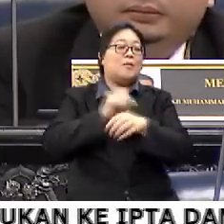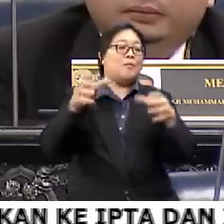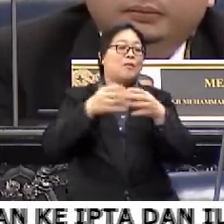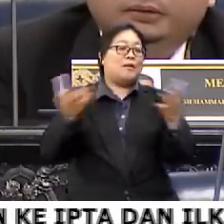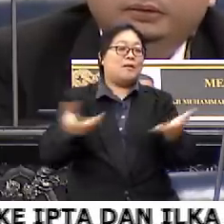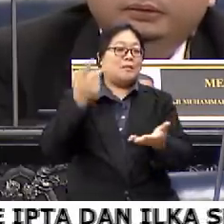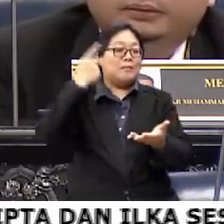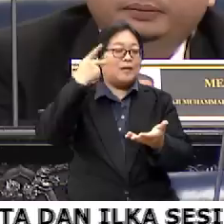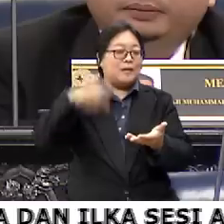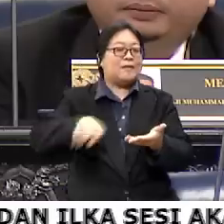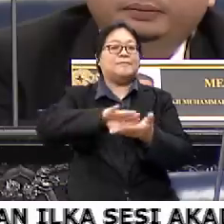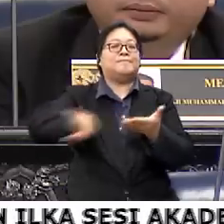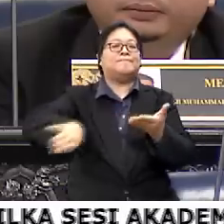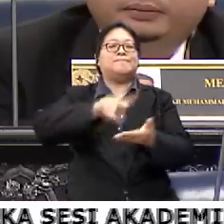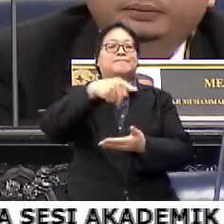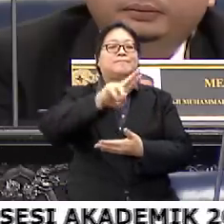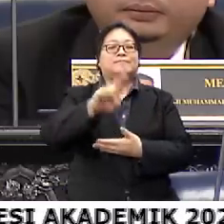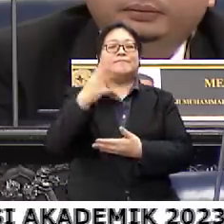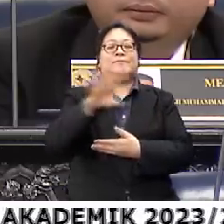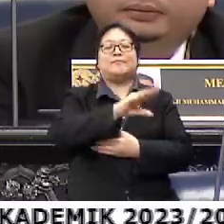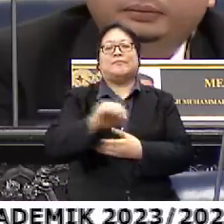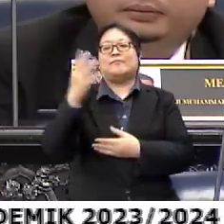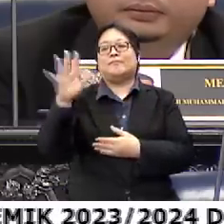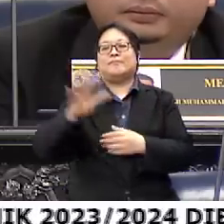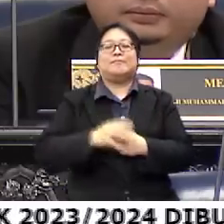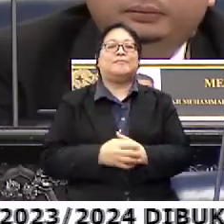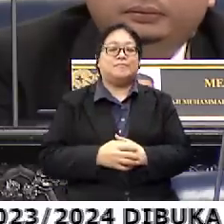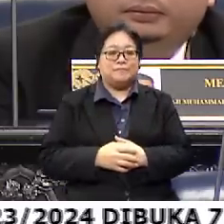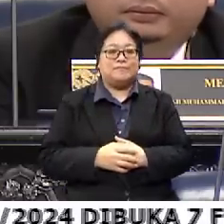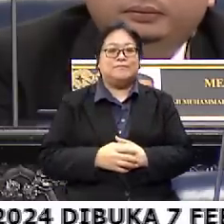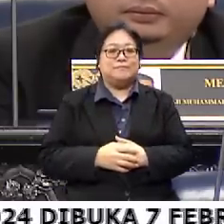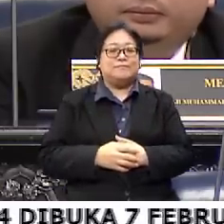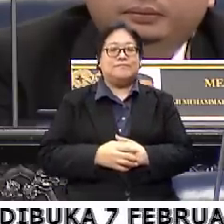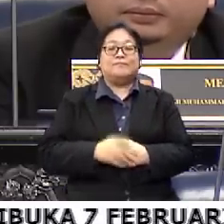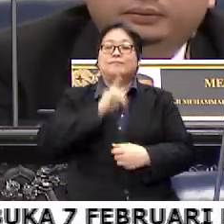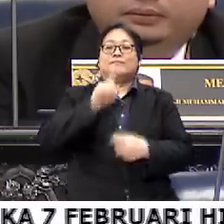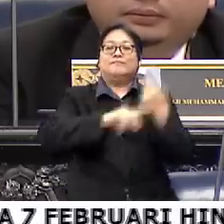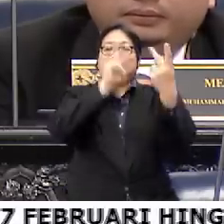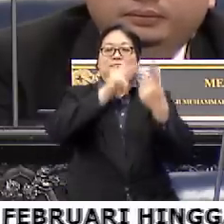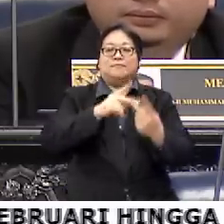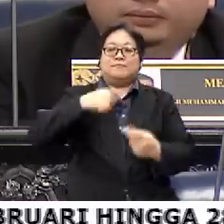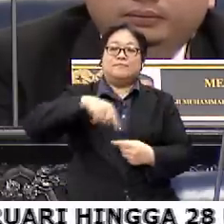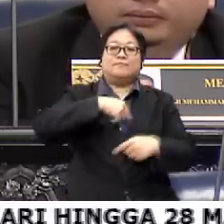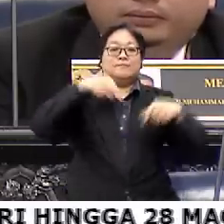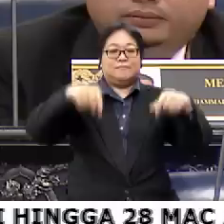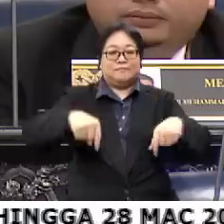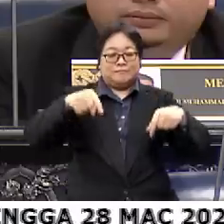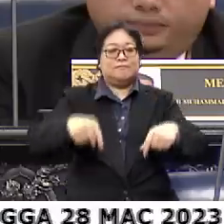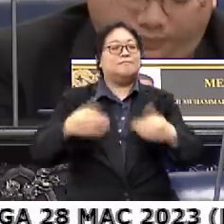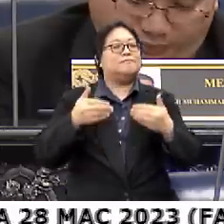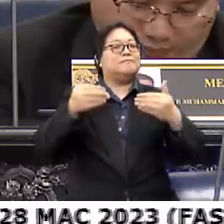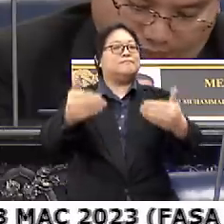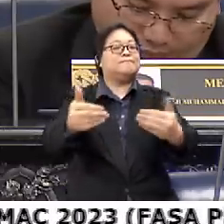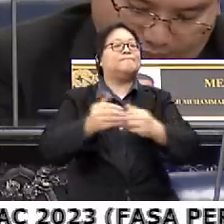begini telah ditolak dalam pilihan raya ke-14 dan pilihan raya ke-15 yang lalu. Sewajarnya kita hari ini bergerak ke